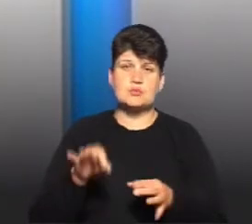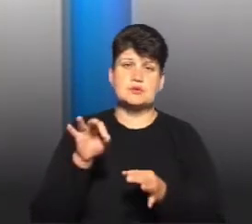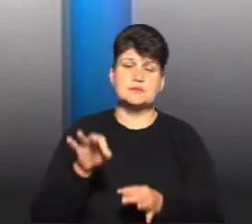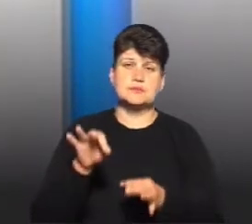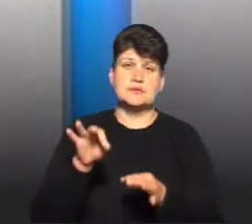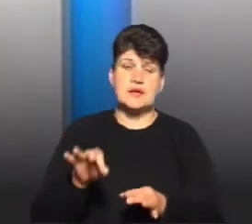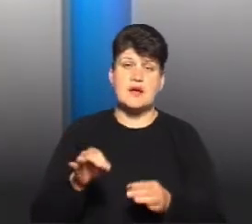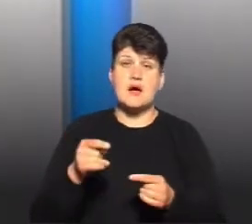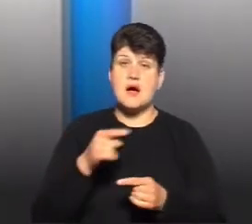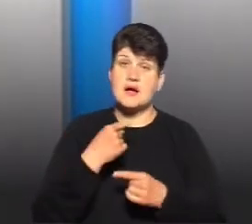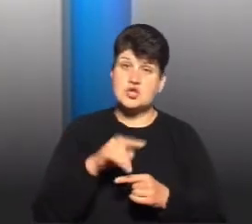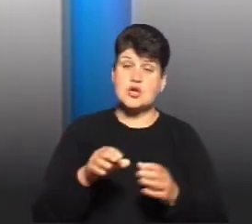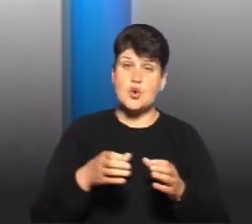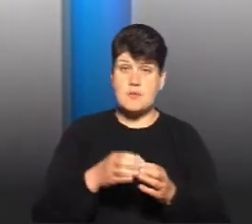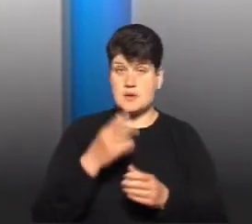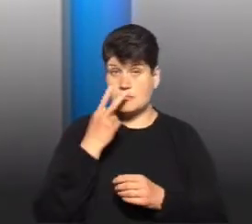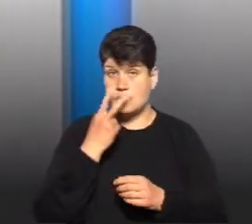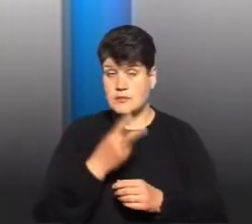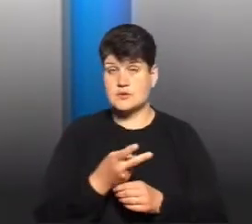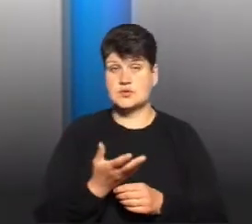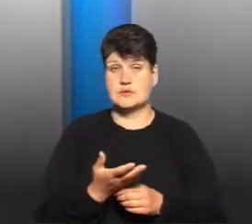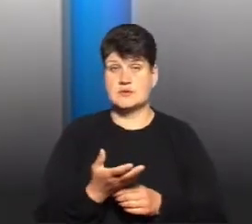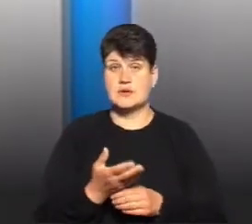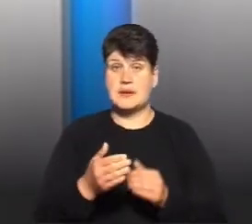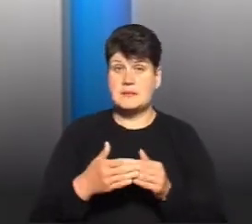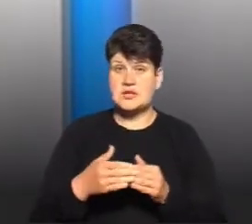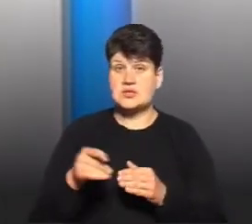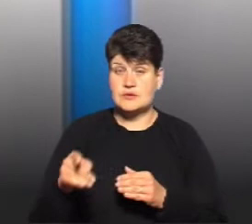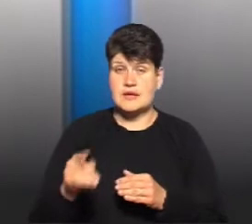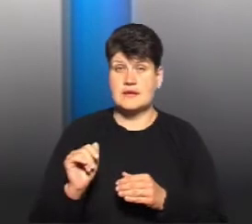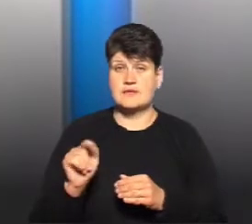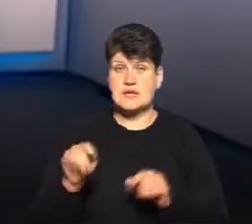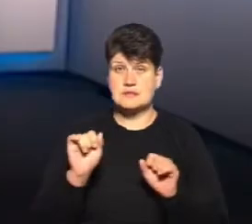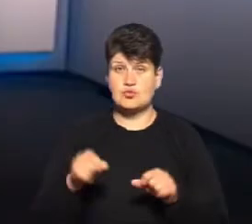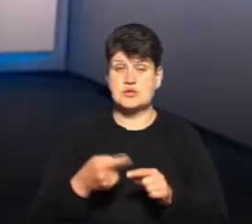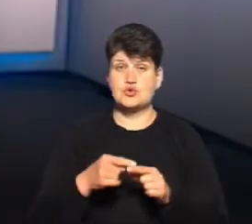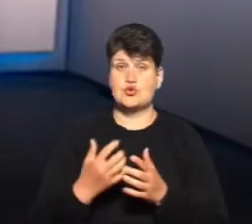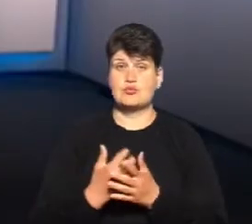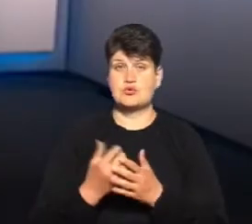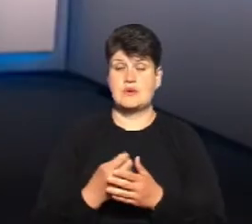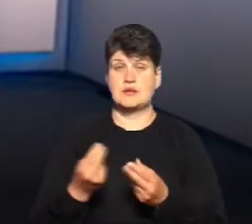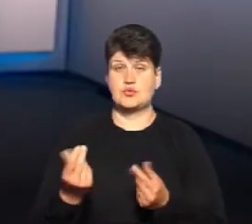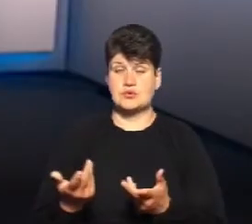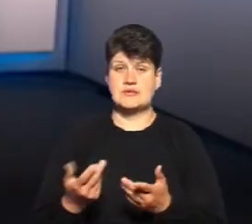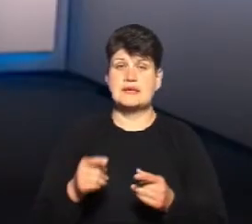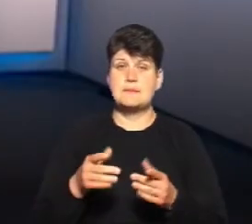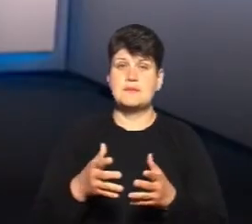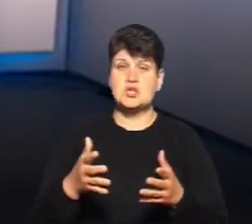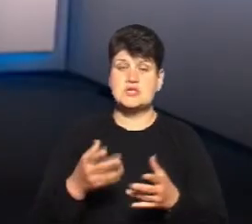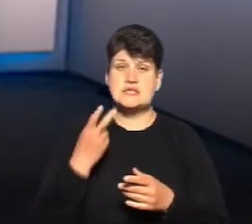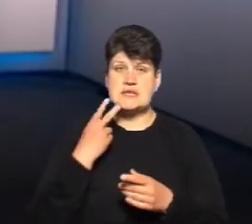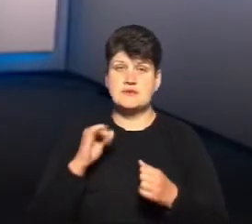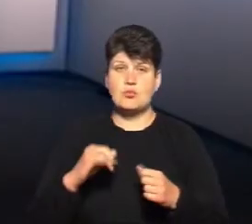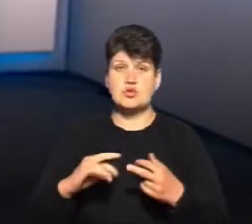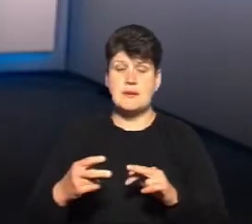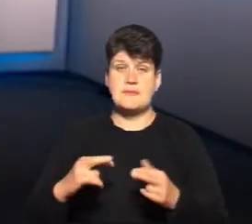громада, вона побачила його і воно буде ближче до неї, і вона зможе на цьому заробити якісь певні кошти. Тим більше завжди можна мінятися частинками земель.